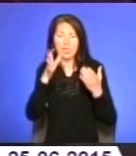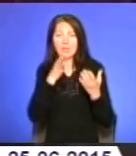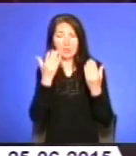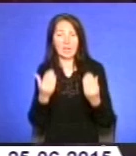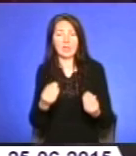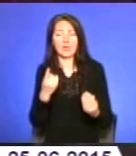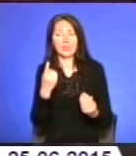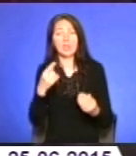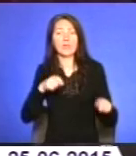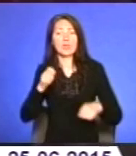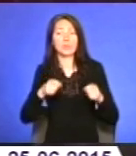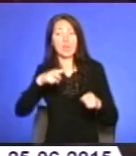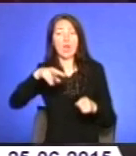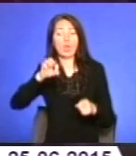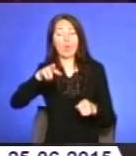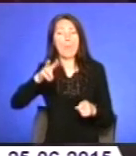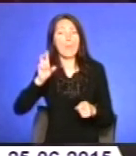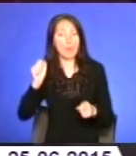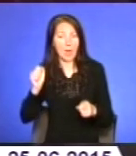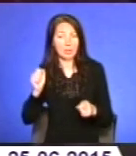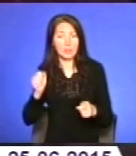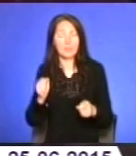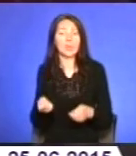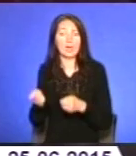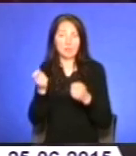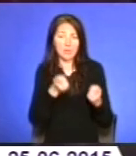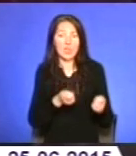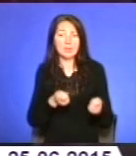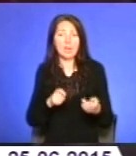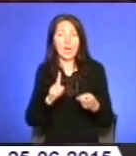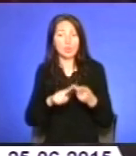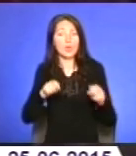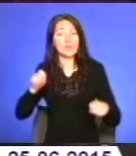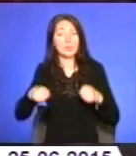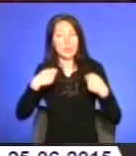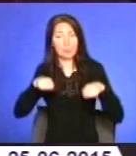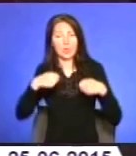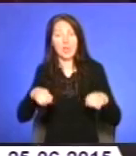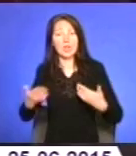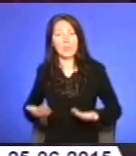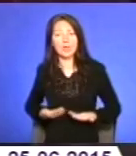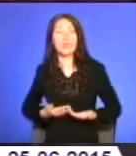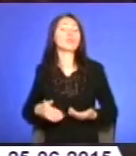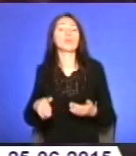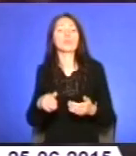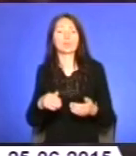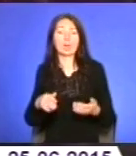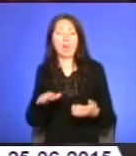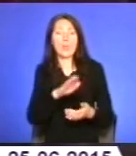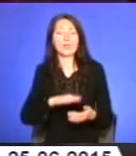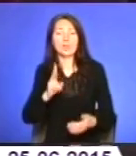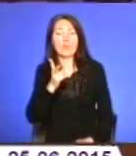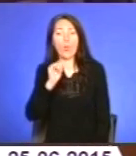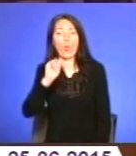день один велосипед в ломбард, один з ломбардів міста Тернополя, другий велосипед – мешканцю житлового масиву Кутківці